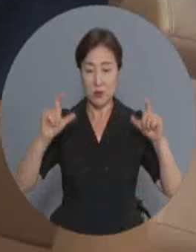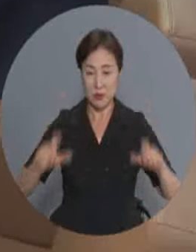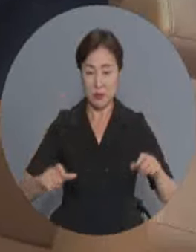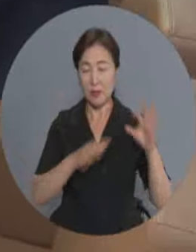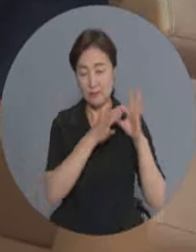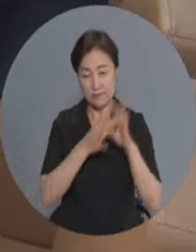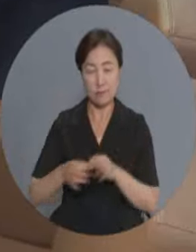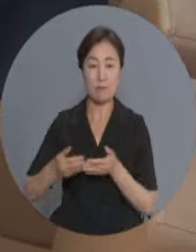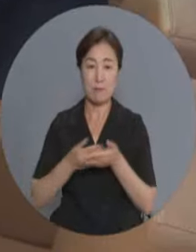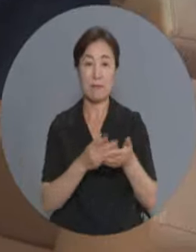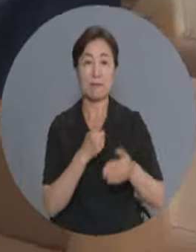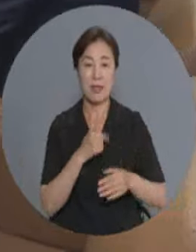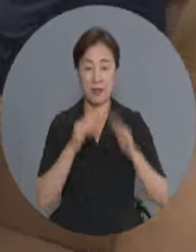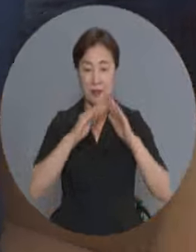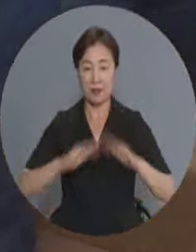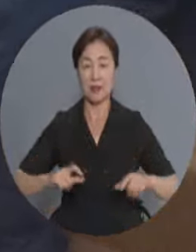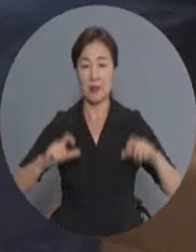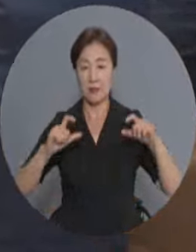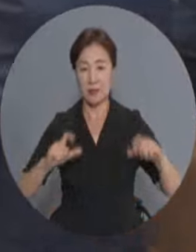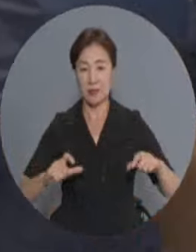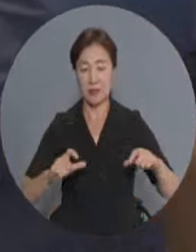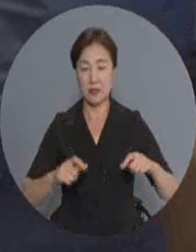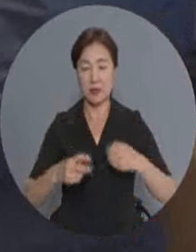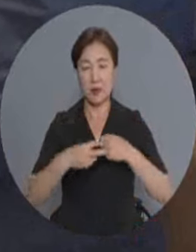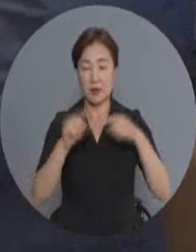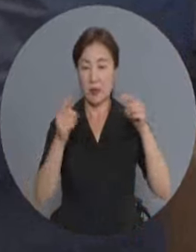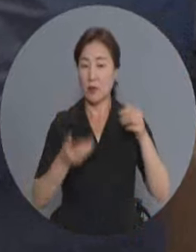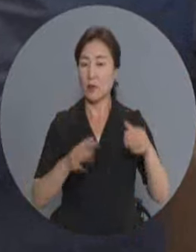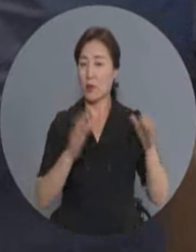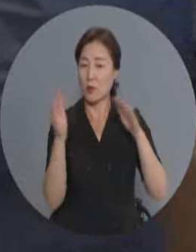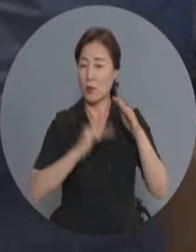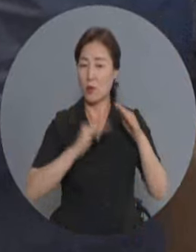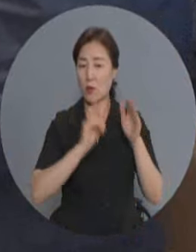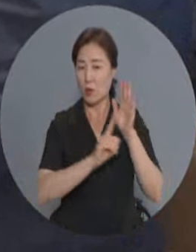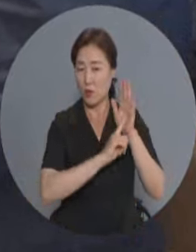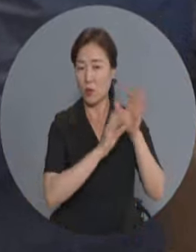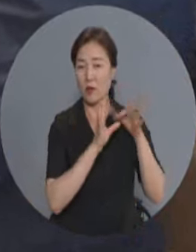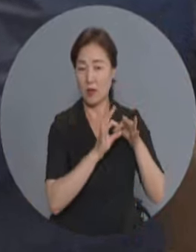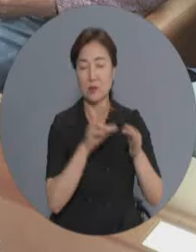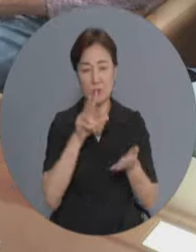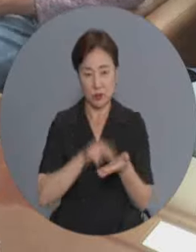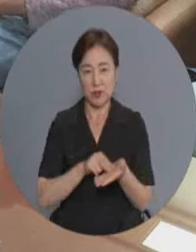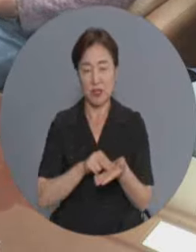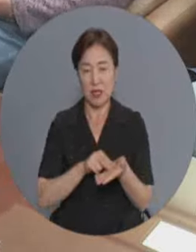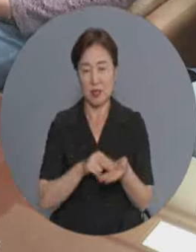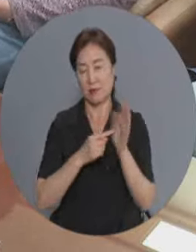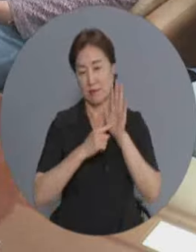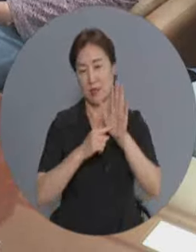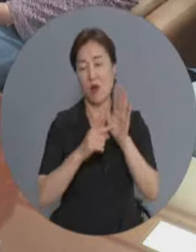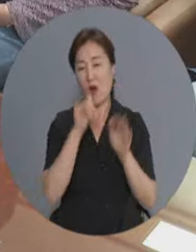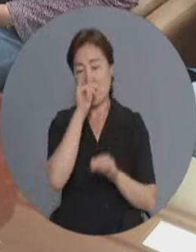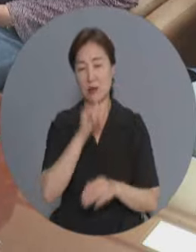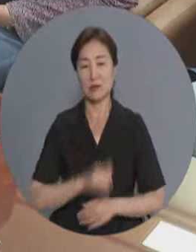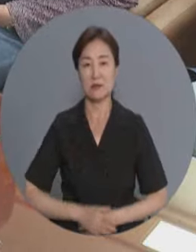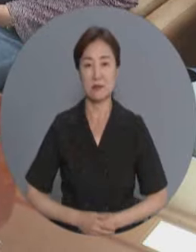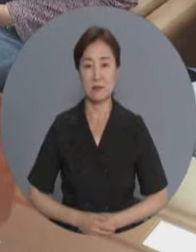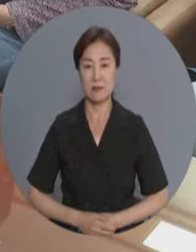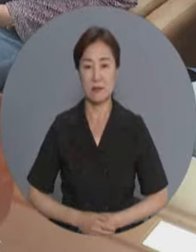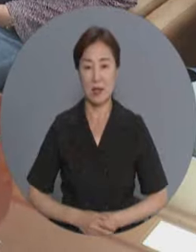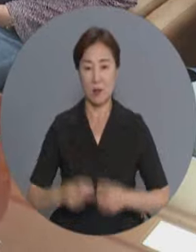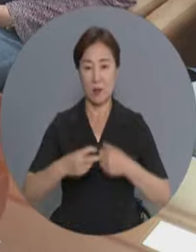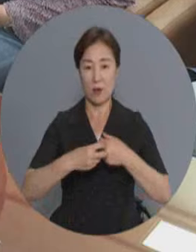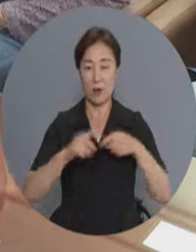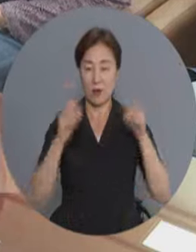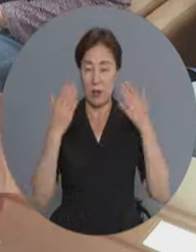꾸준히 제기해왔던 전남도의 의대 공모와 관련한 문제점을 확인해주는 발언을 해 주목을 받고 있습니다. 의대